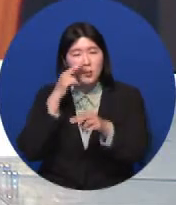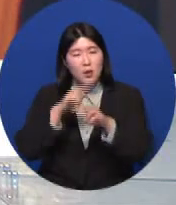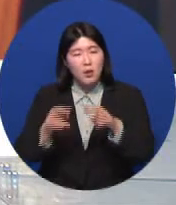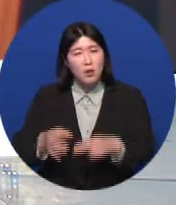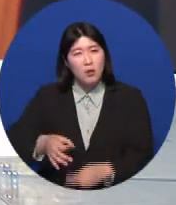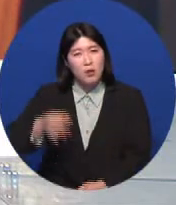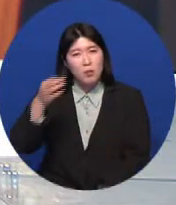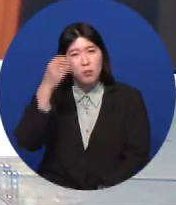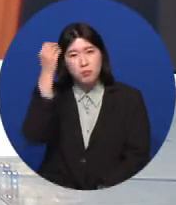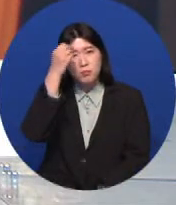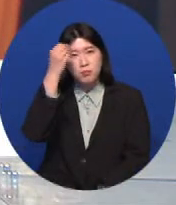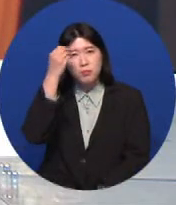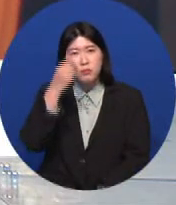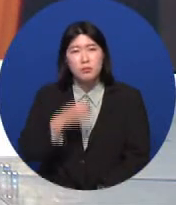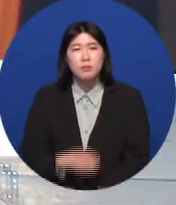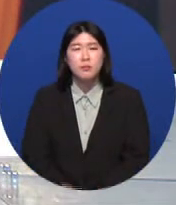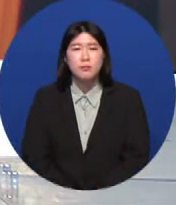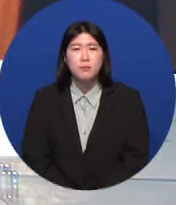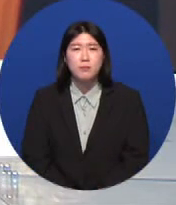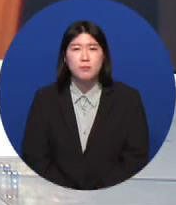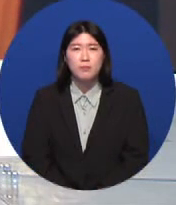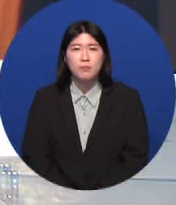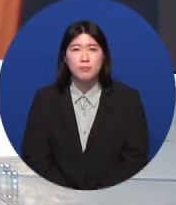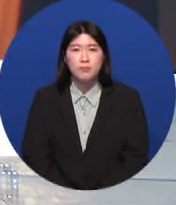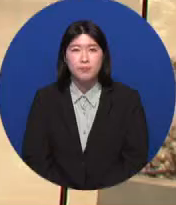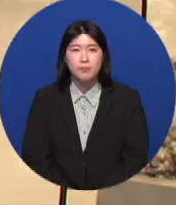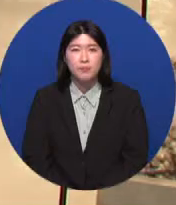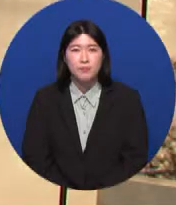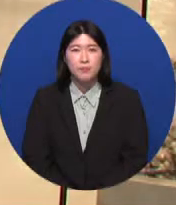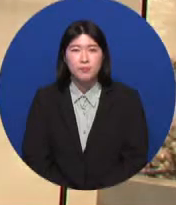비상이 걸렸습니다 유능 성 기자가 보도합니다